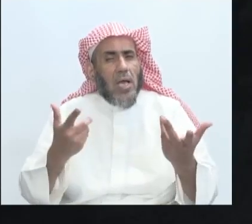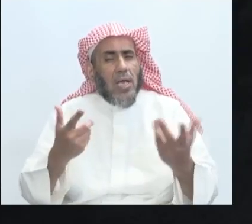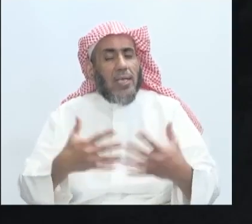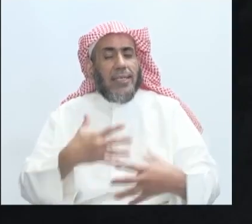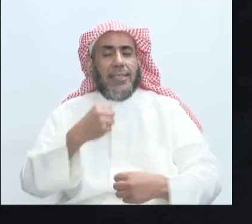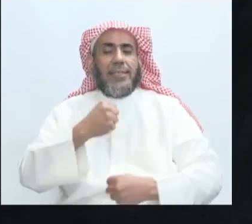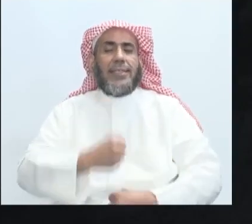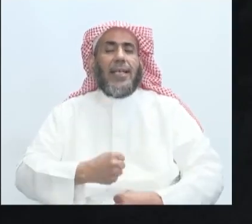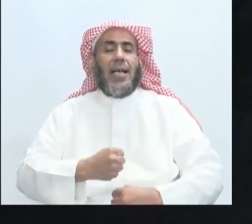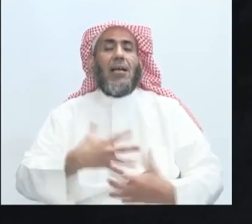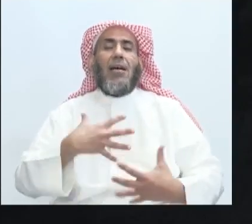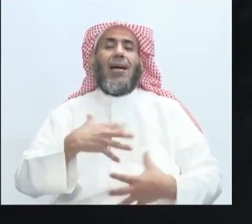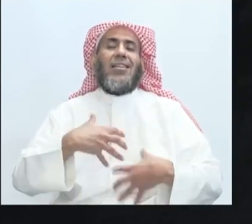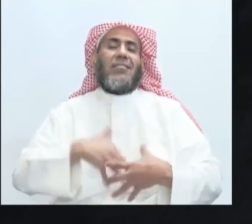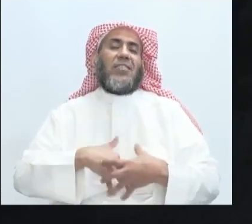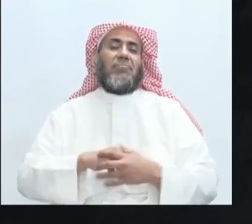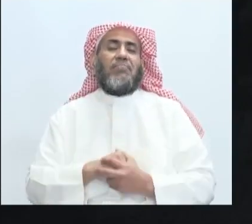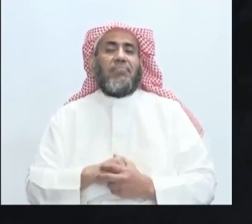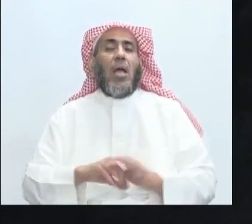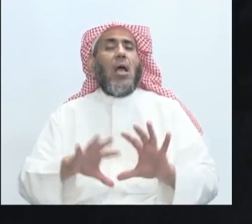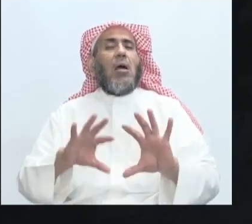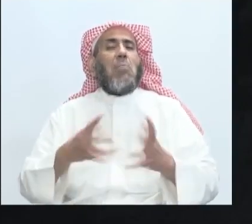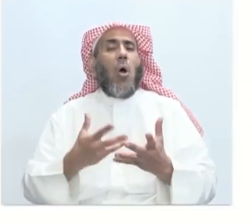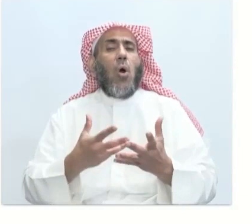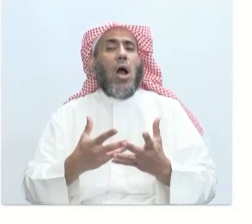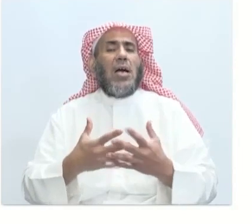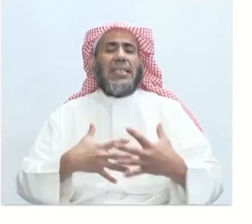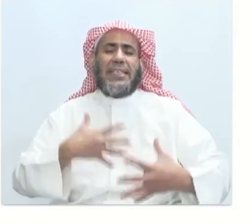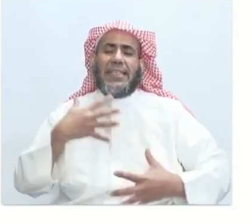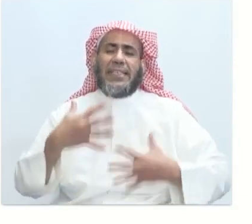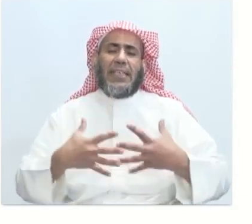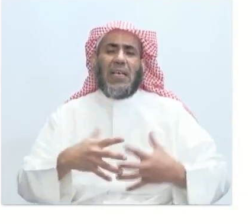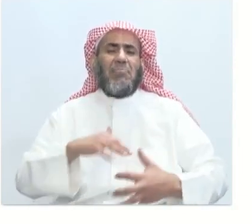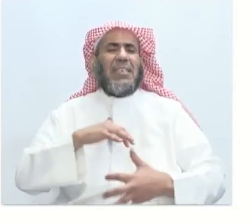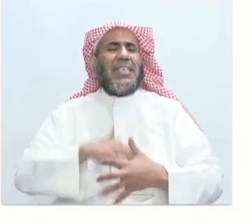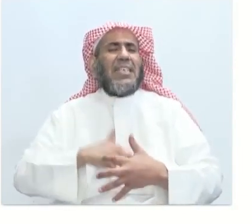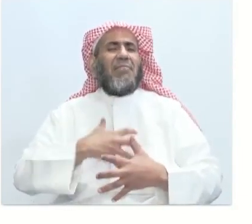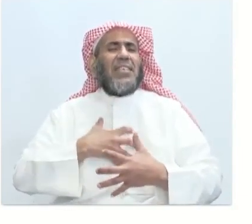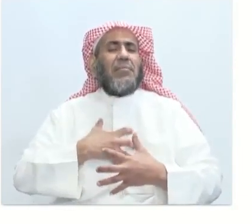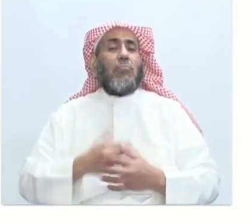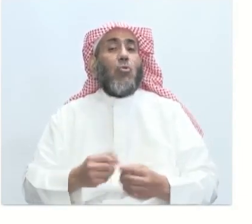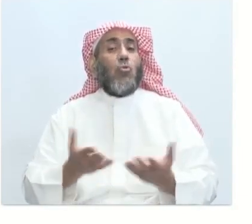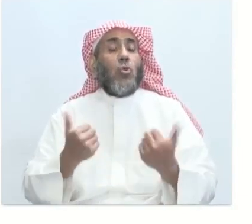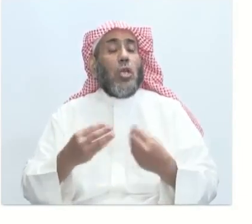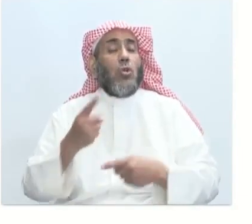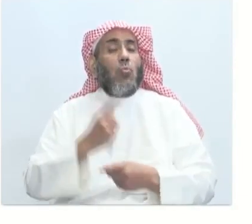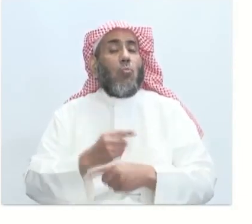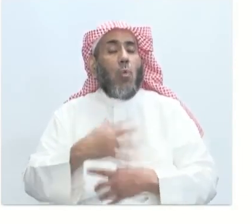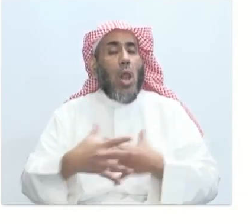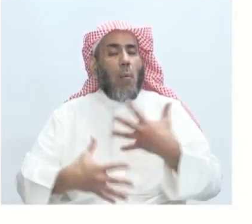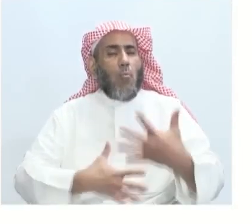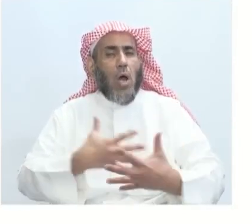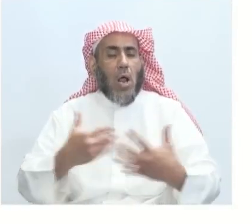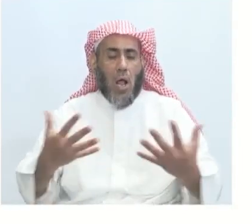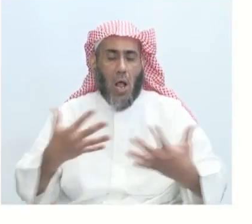للصحه النفسيه اذا ما هو الاضطراب النفسي نريد ان الجميع يشارك ابنائي وبناتي